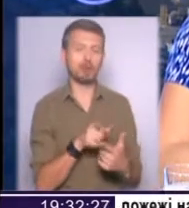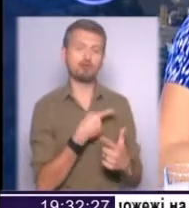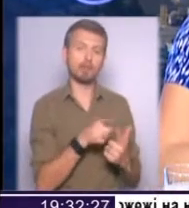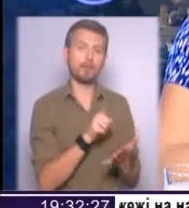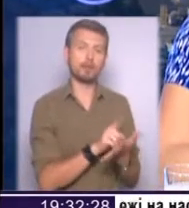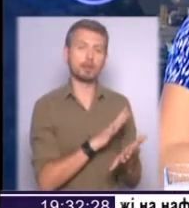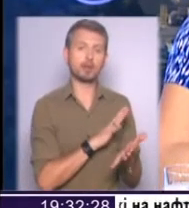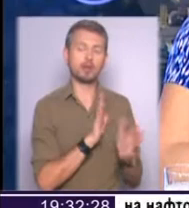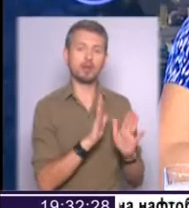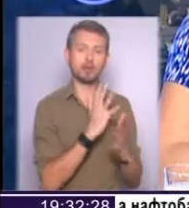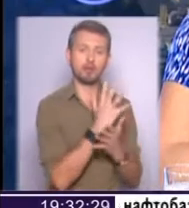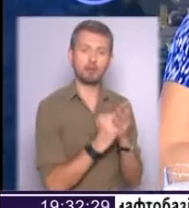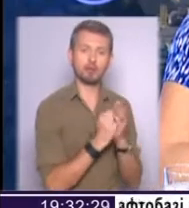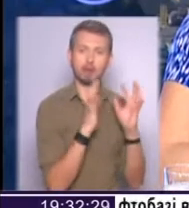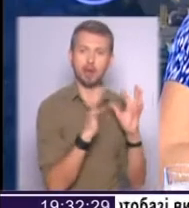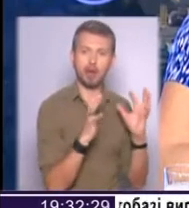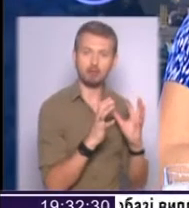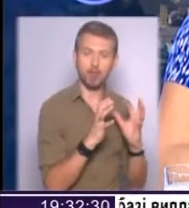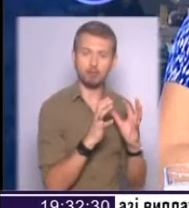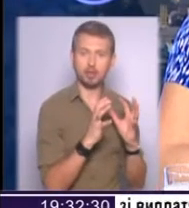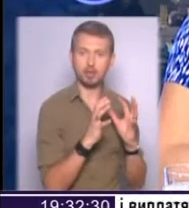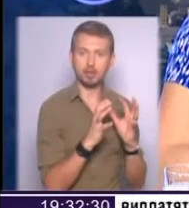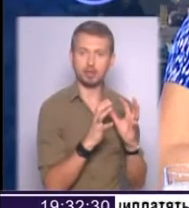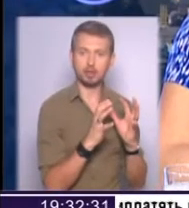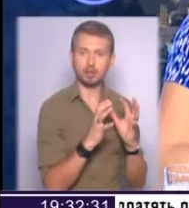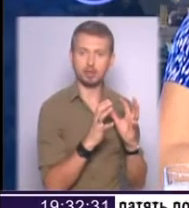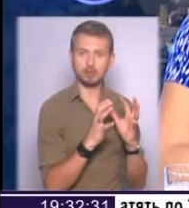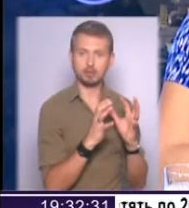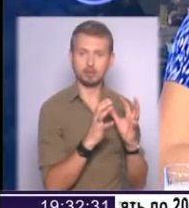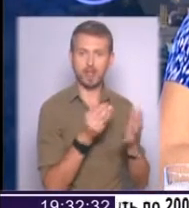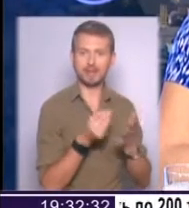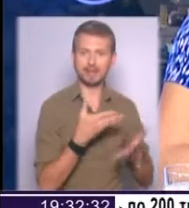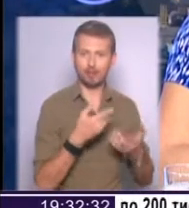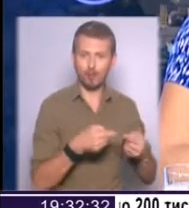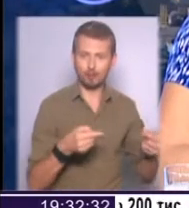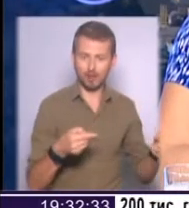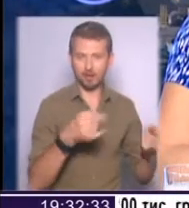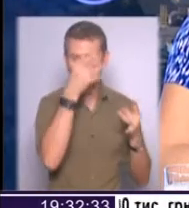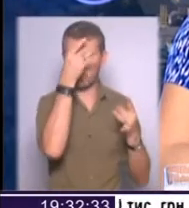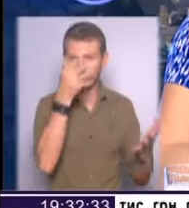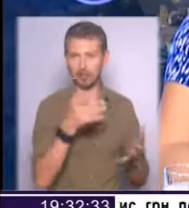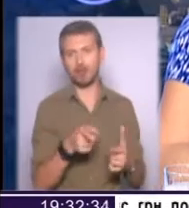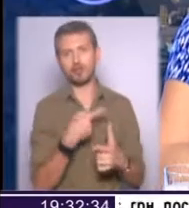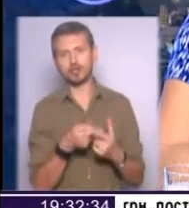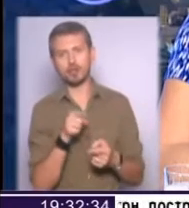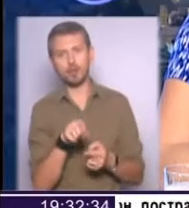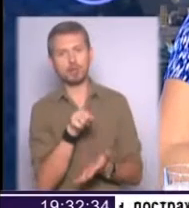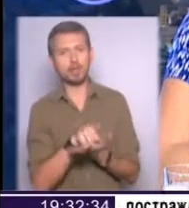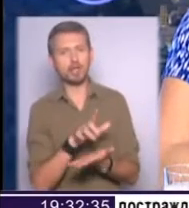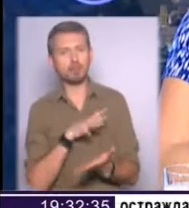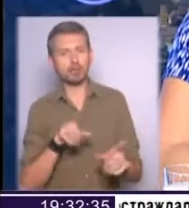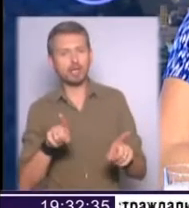тільки зберігачами і консерваторами цінностей культурних? Чи вони повинні бути